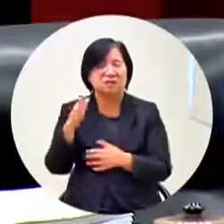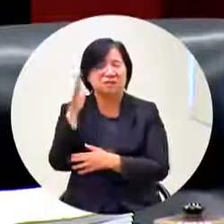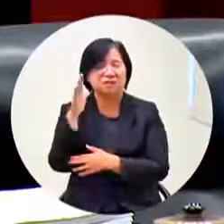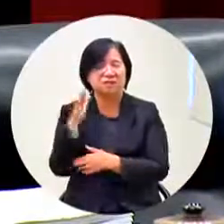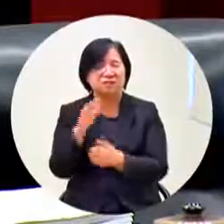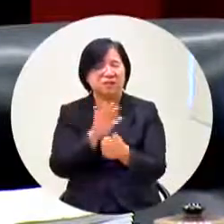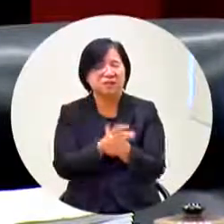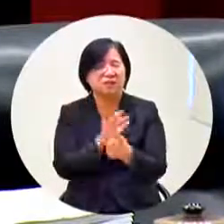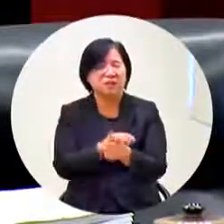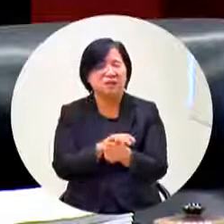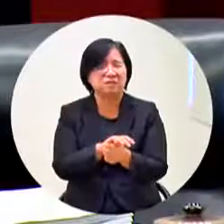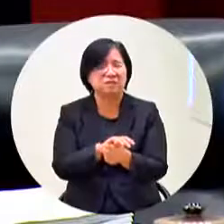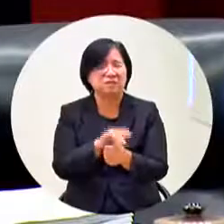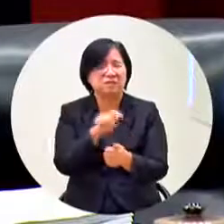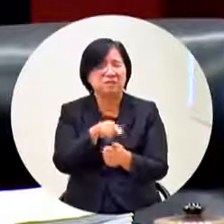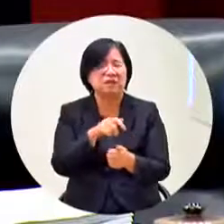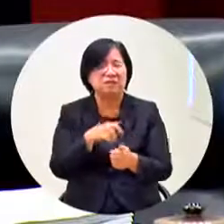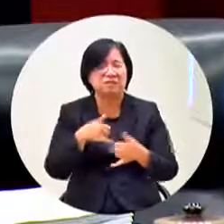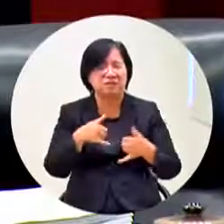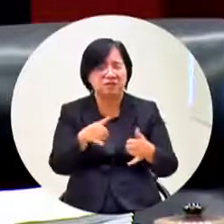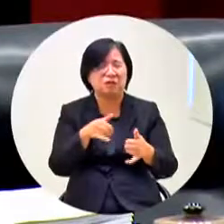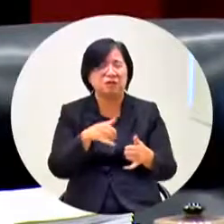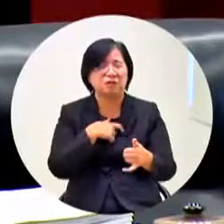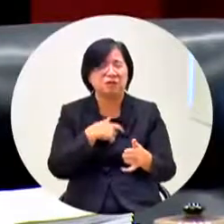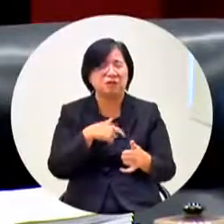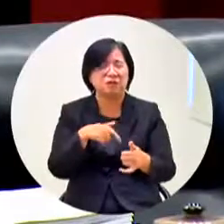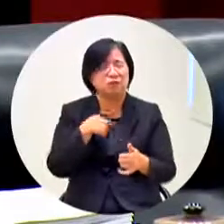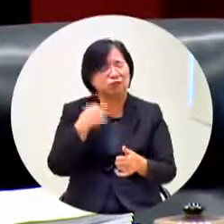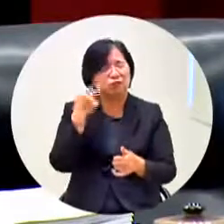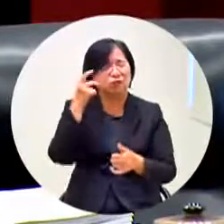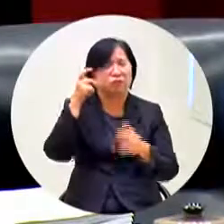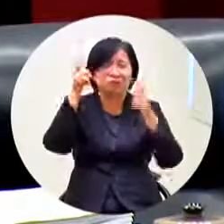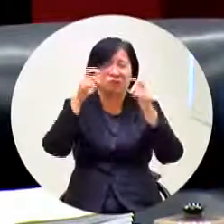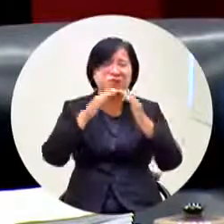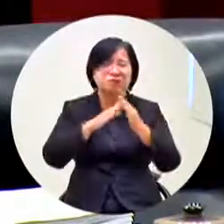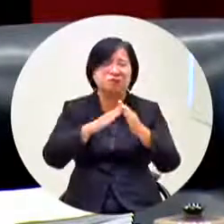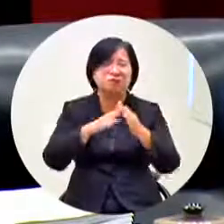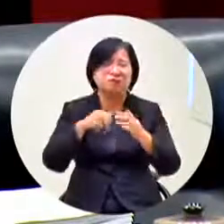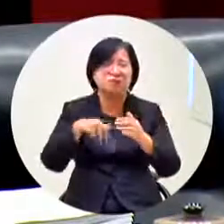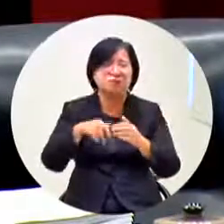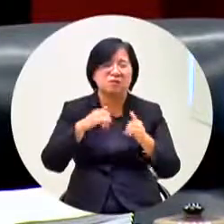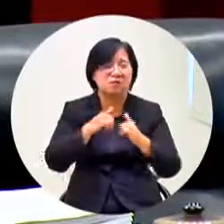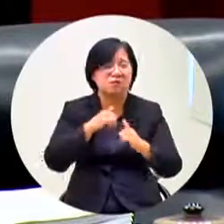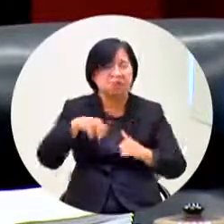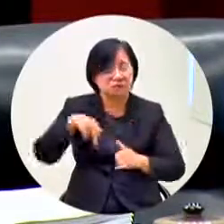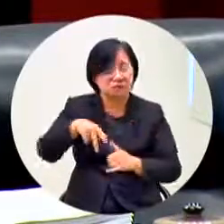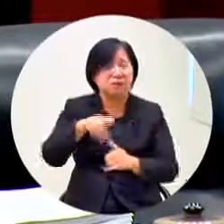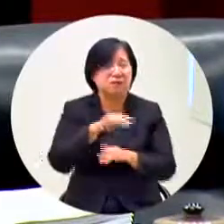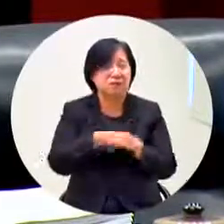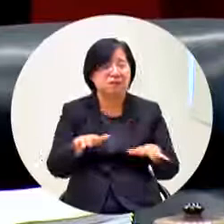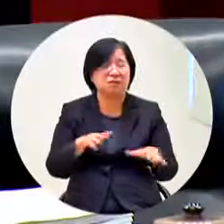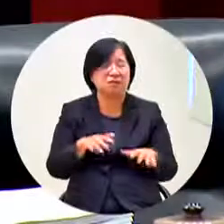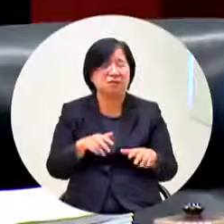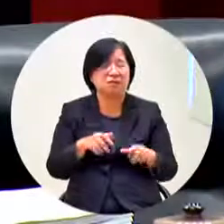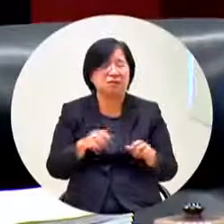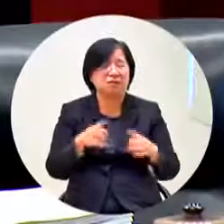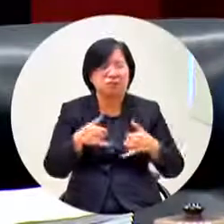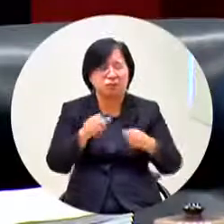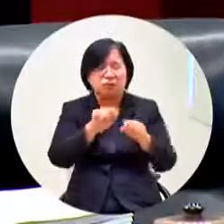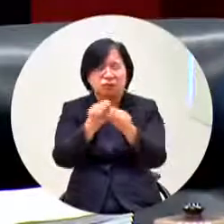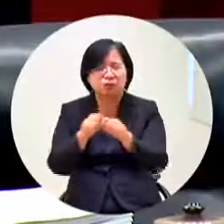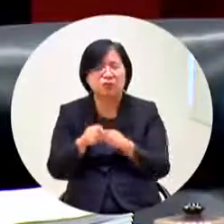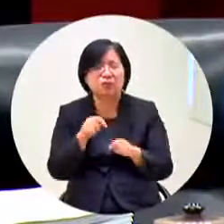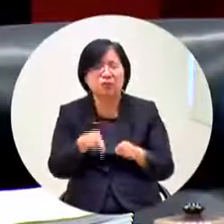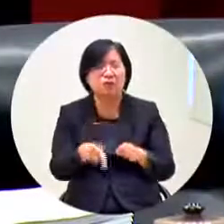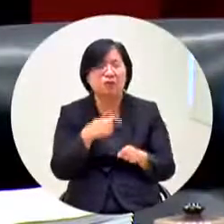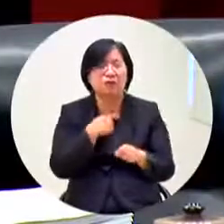得这个是我们高雄市民行的安全啊，坑坑洞洞，为什么你们没有办法去帮忙让他能够有一